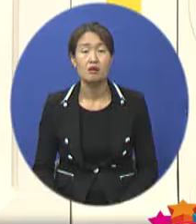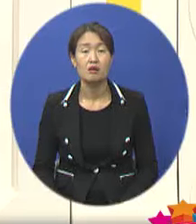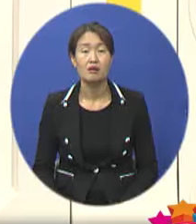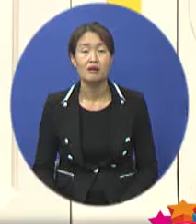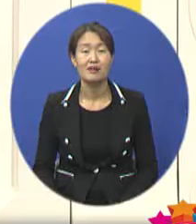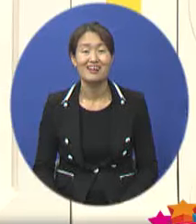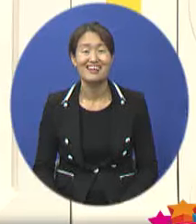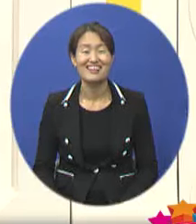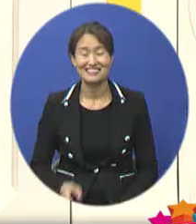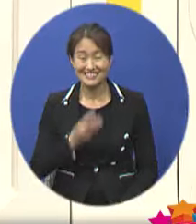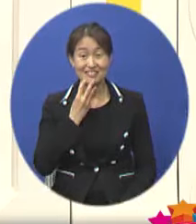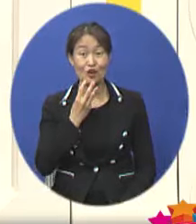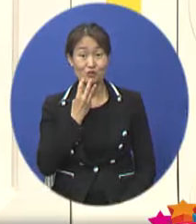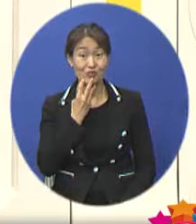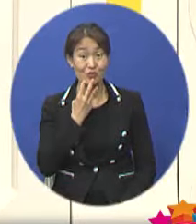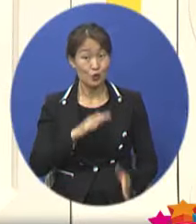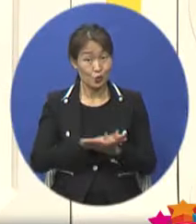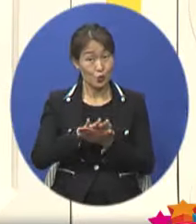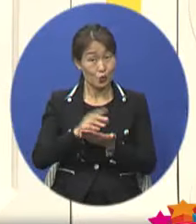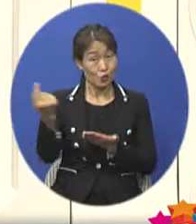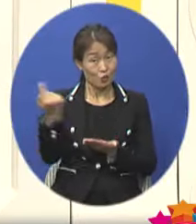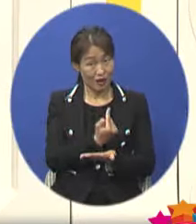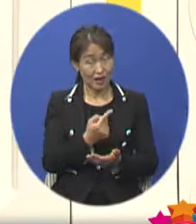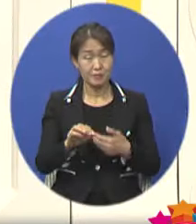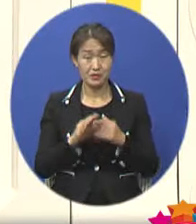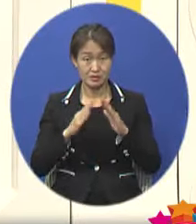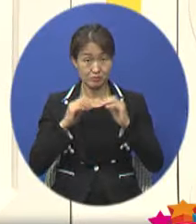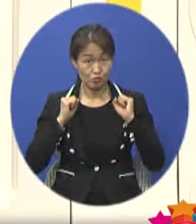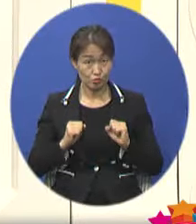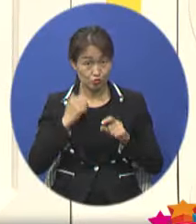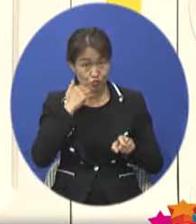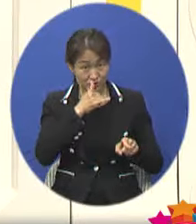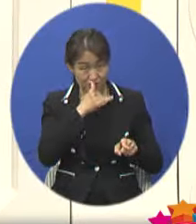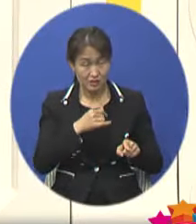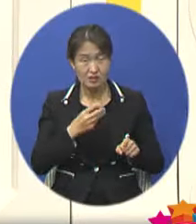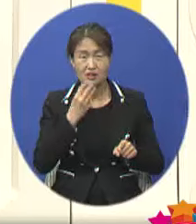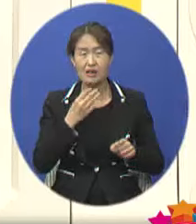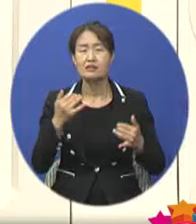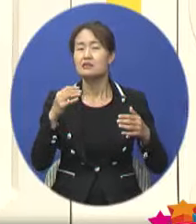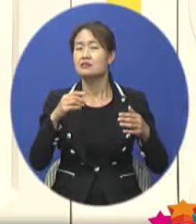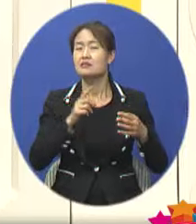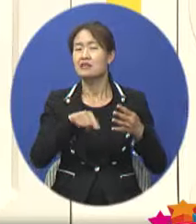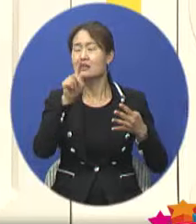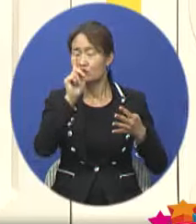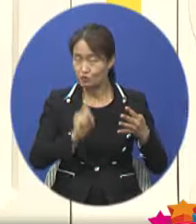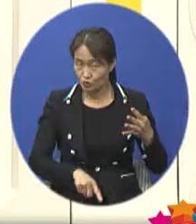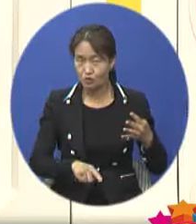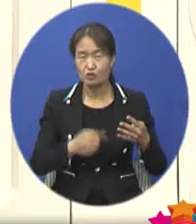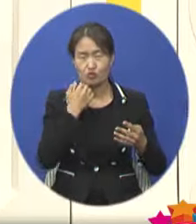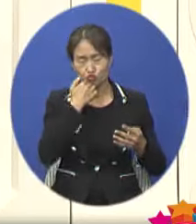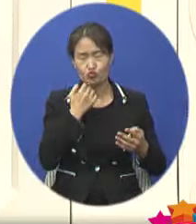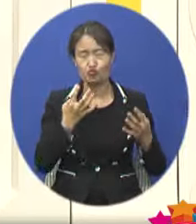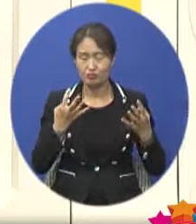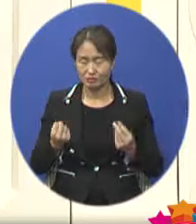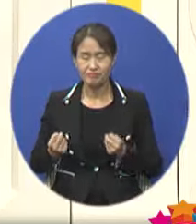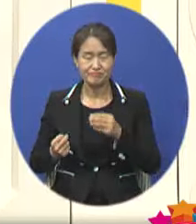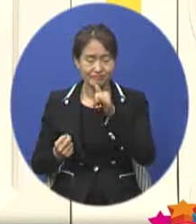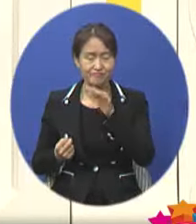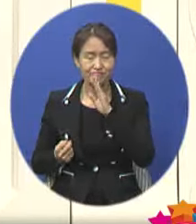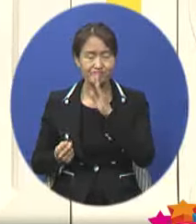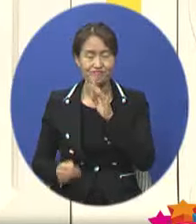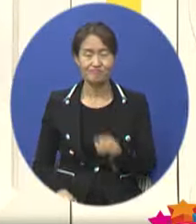예. 아, 서울에 오시면은 예? 누가 예? 계세요? 아니, 그 서울이 사촌들이 예. 많이 있습니다. 아,